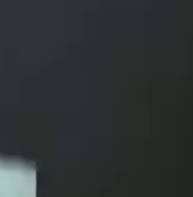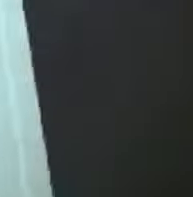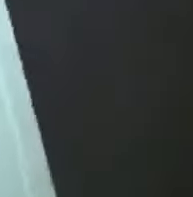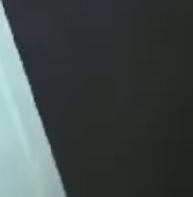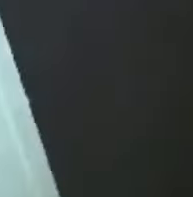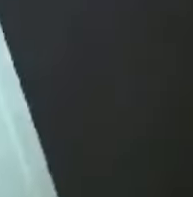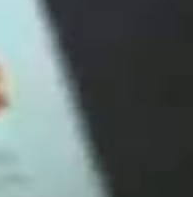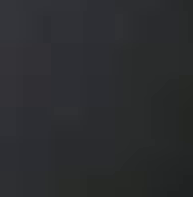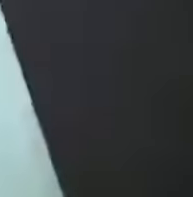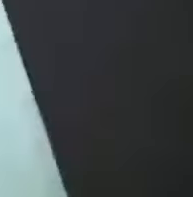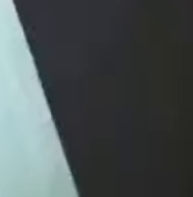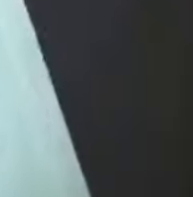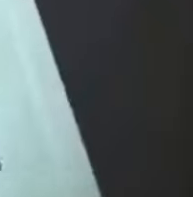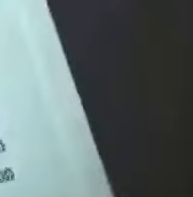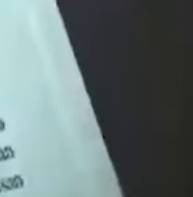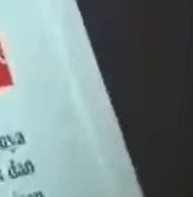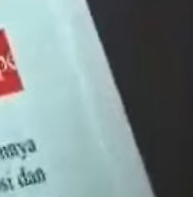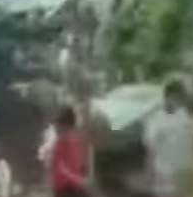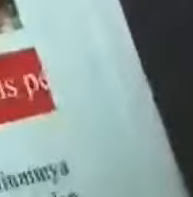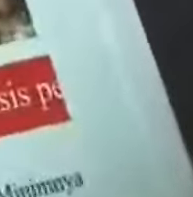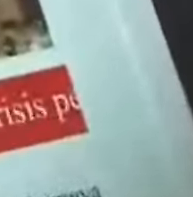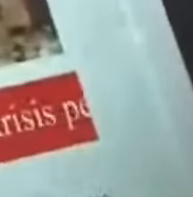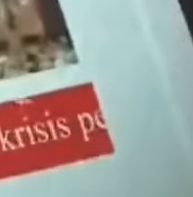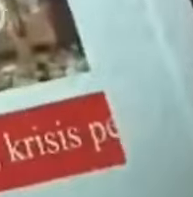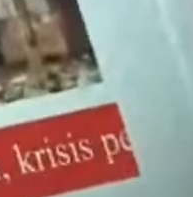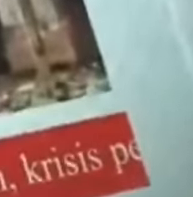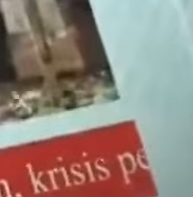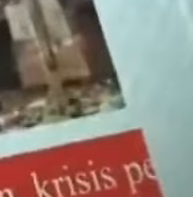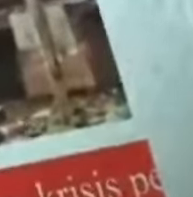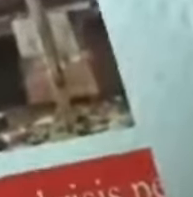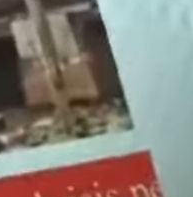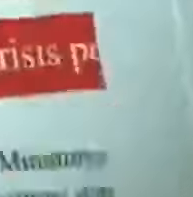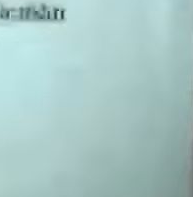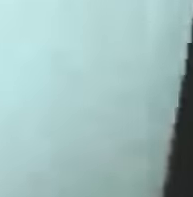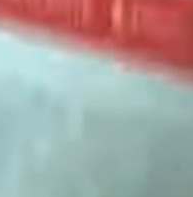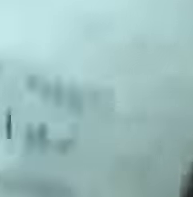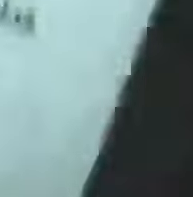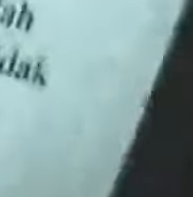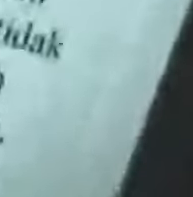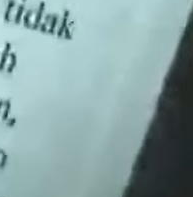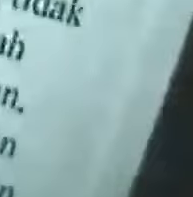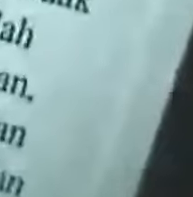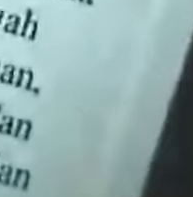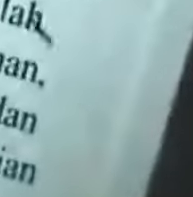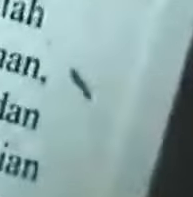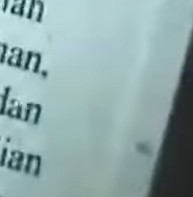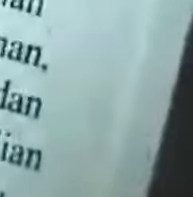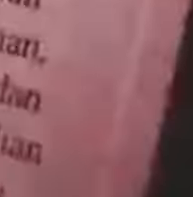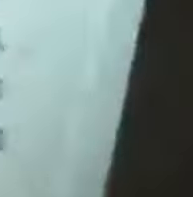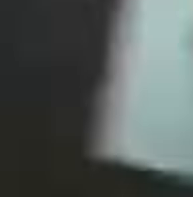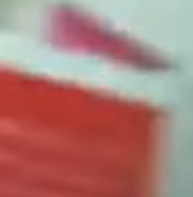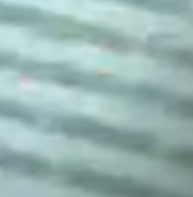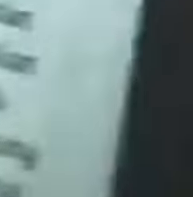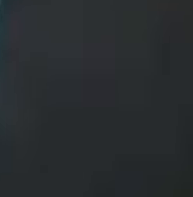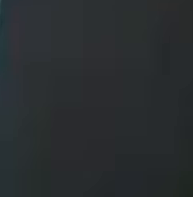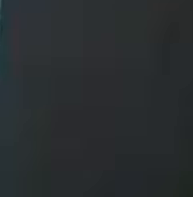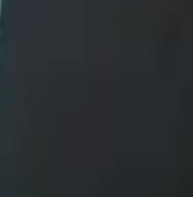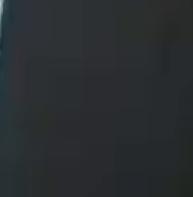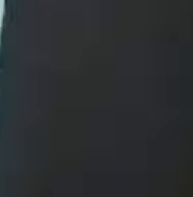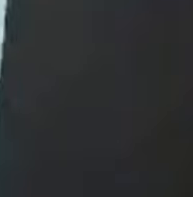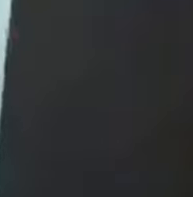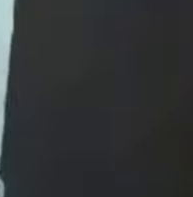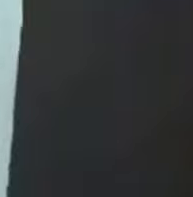Minimnya suara rakyat telah melahirkan pemimpin yang tidak mampu mengatasi masalah mendasar seperti kemiskinan, krisis pendidikan, korupsi,